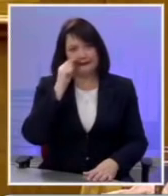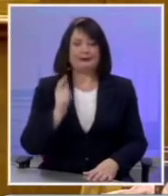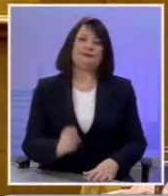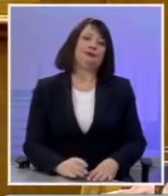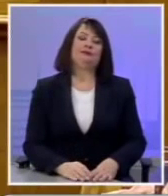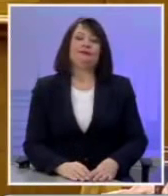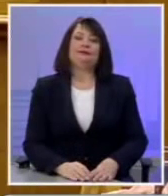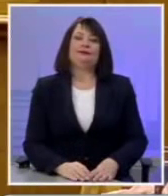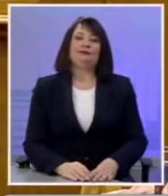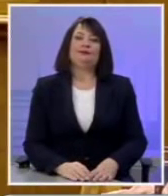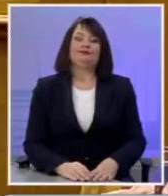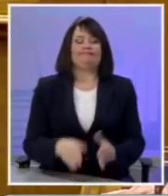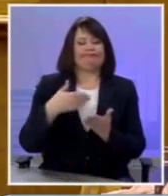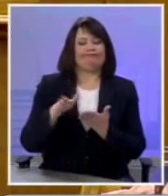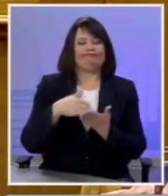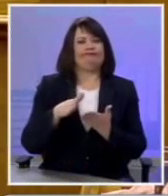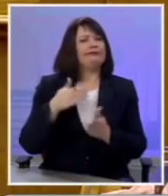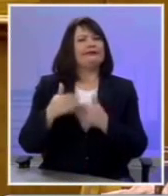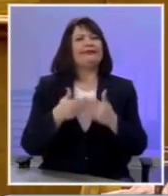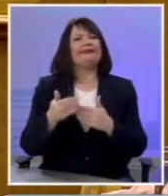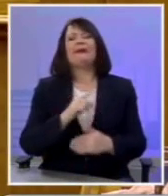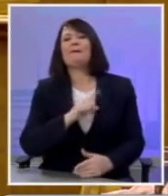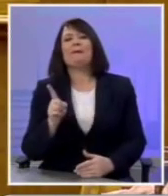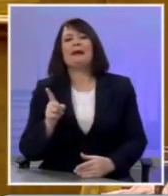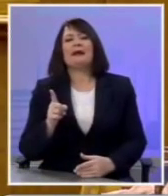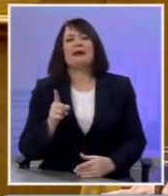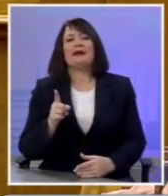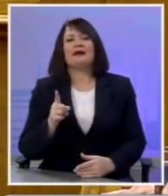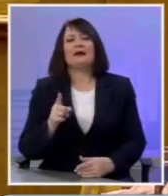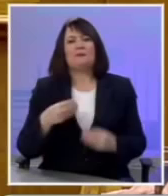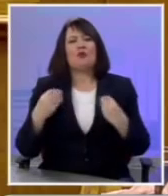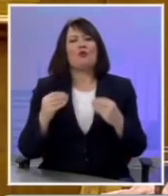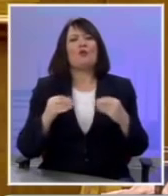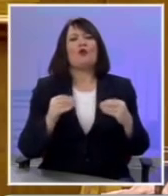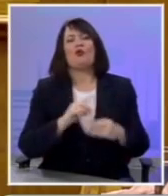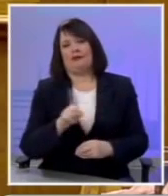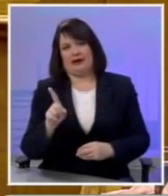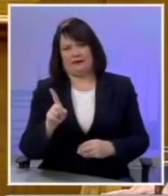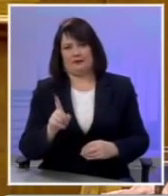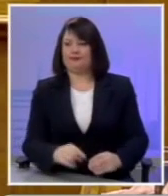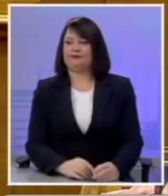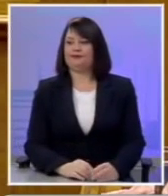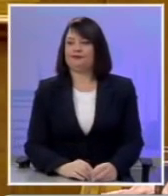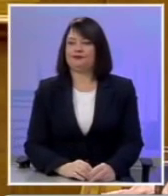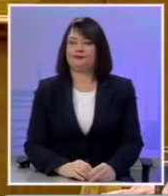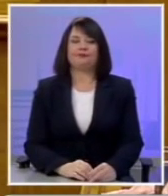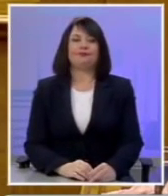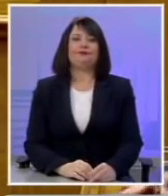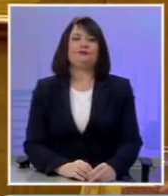και στην αποφυγή της διαδικασίας του ξεπουλήματος, στην